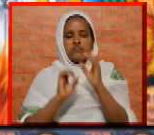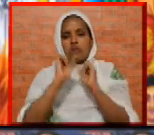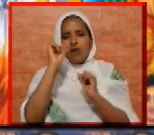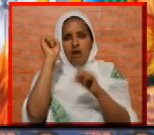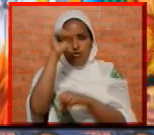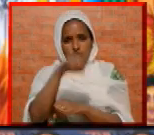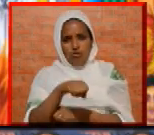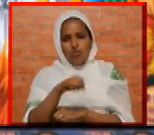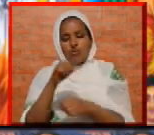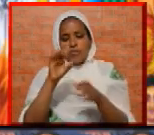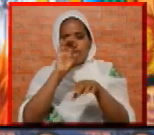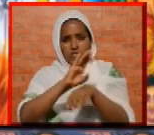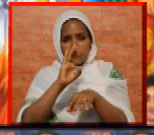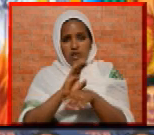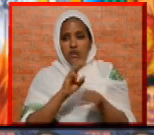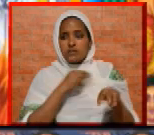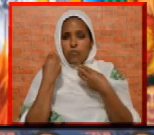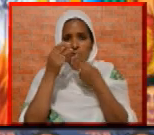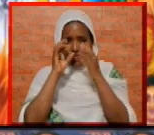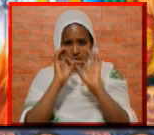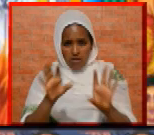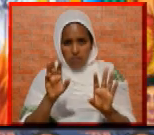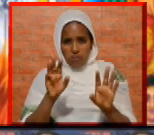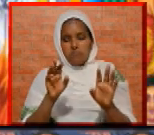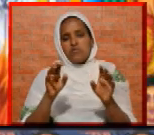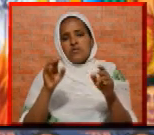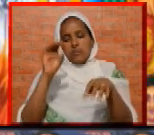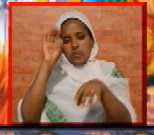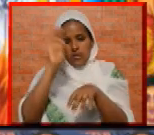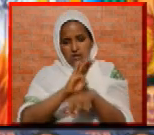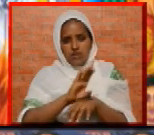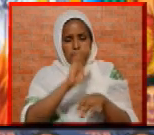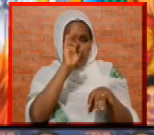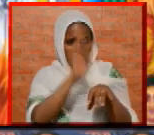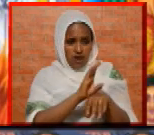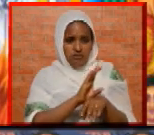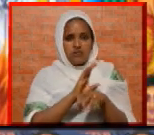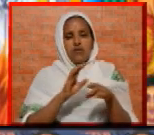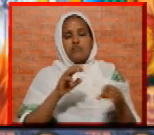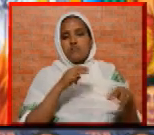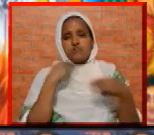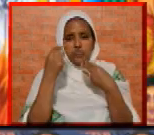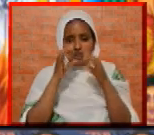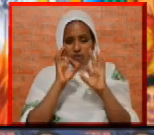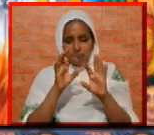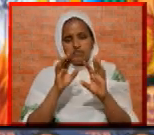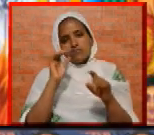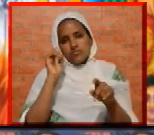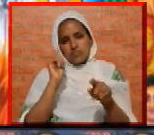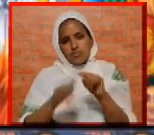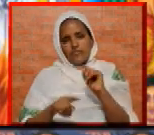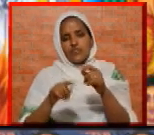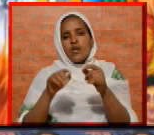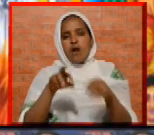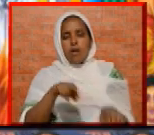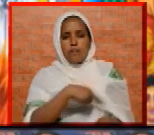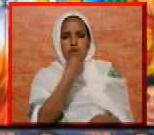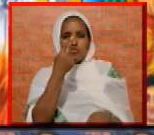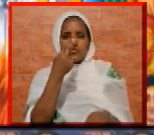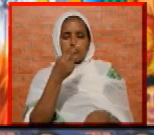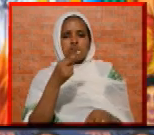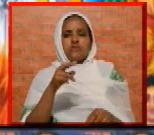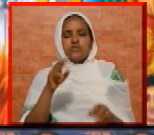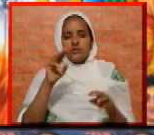ተጋድሎ፣ ቤተክርስቲያን ያለ ሰማይታት፣ ሰማይታትም ደግሞ ያለ ቤተክርስቲያን የሉም።